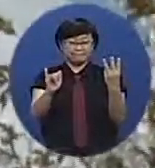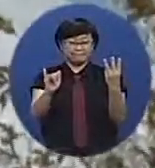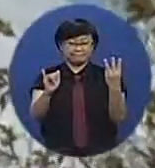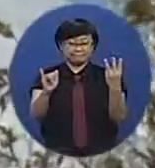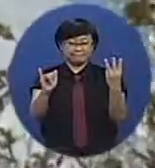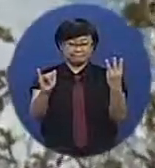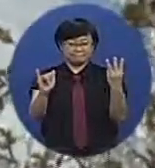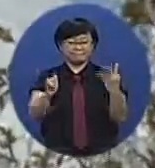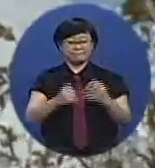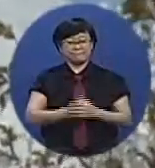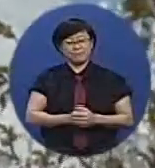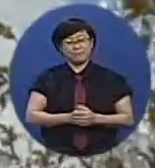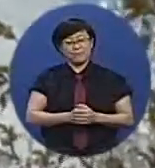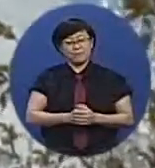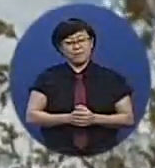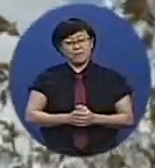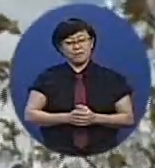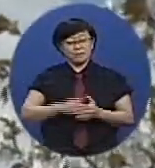사람